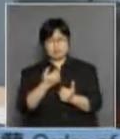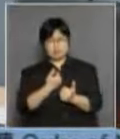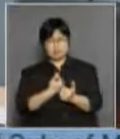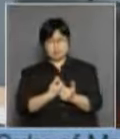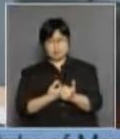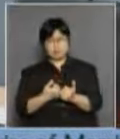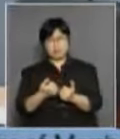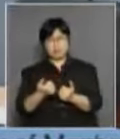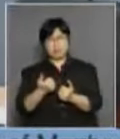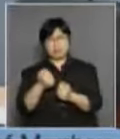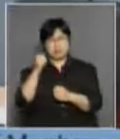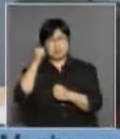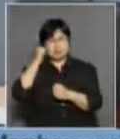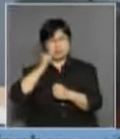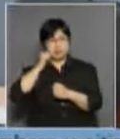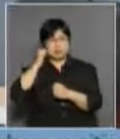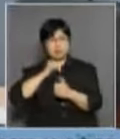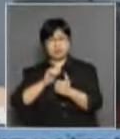有良好美德的長者，